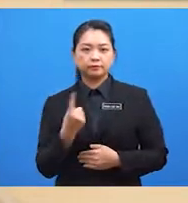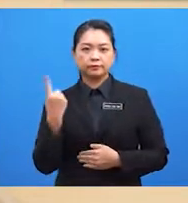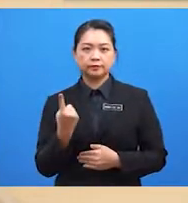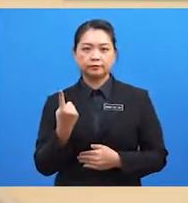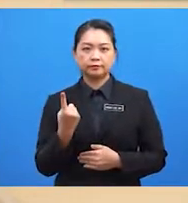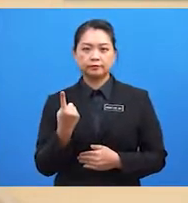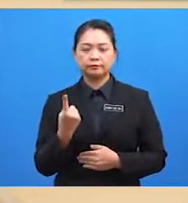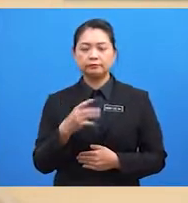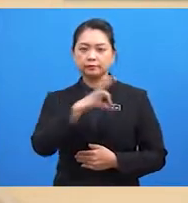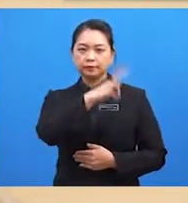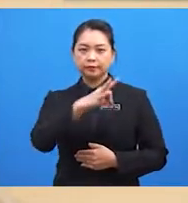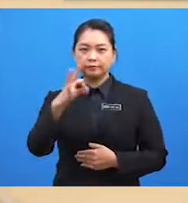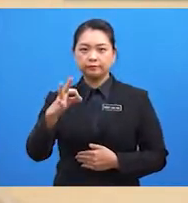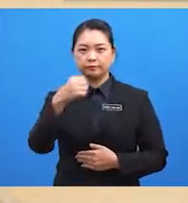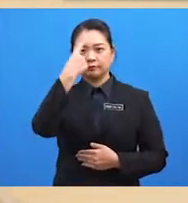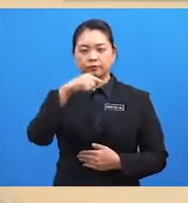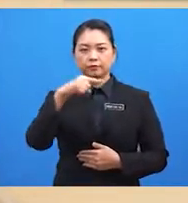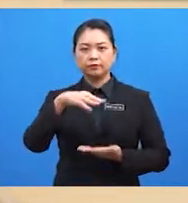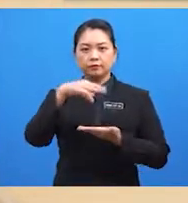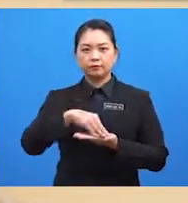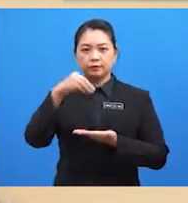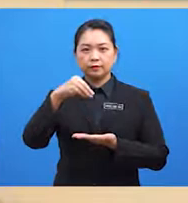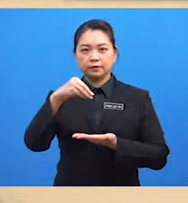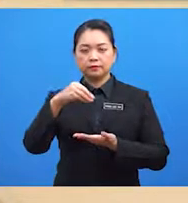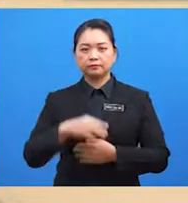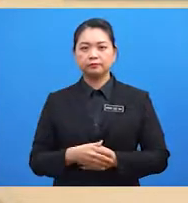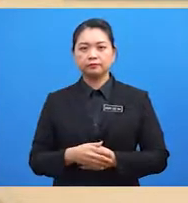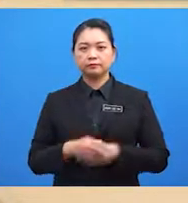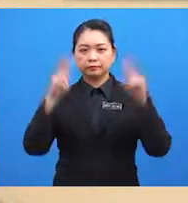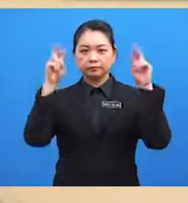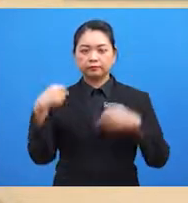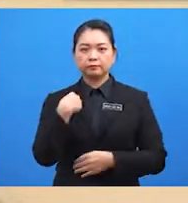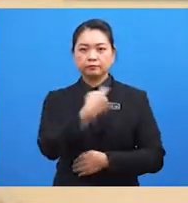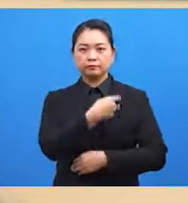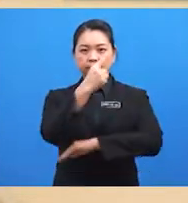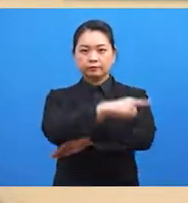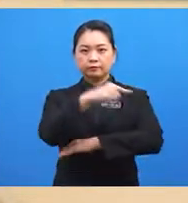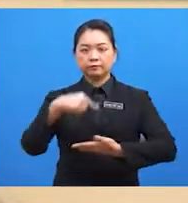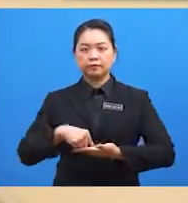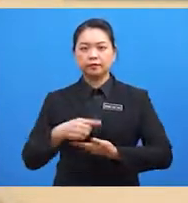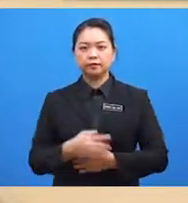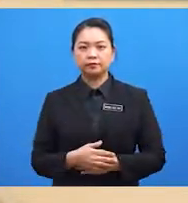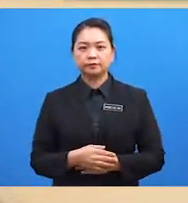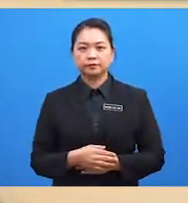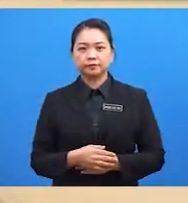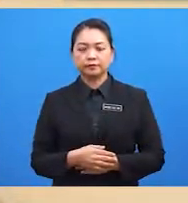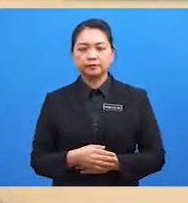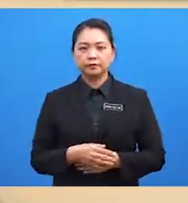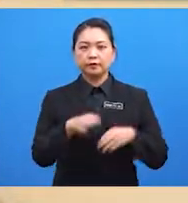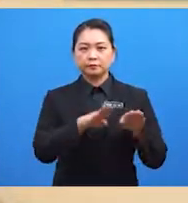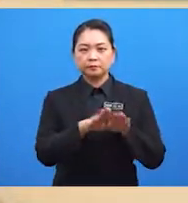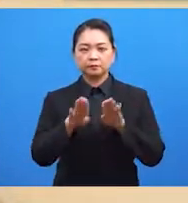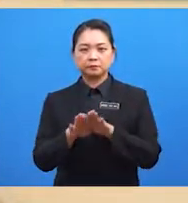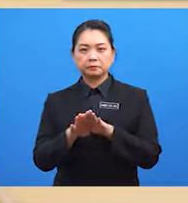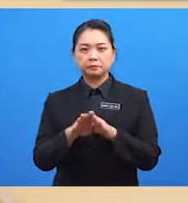sentiasa bersemangat untuk mempelajari topik kita pada kali ini. Sebagai